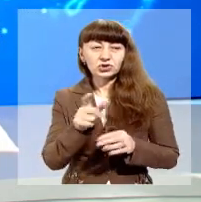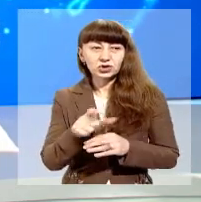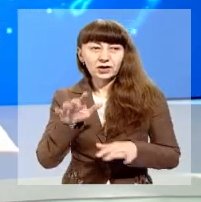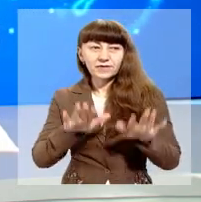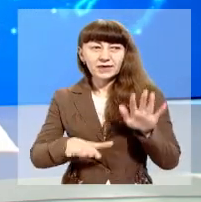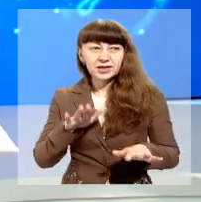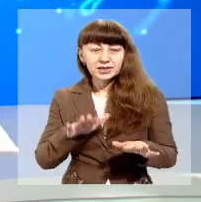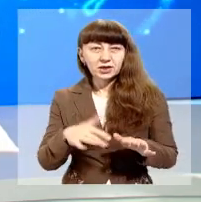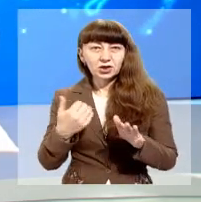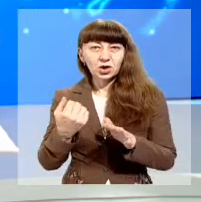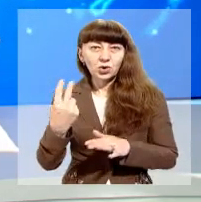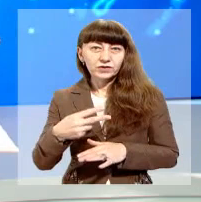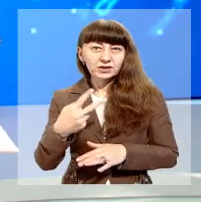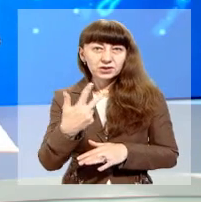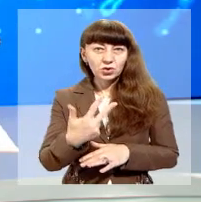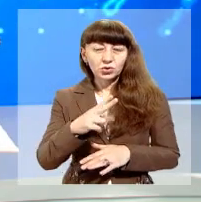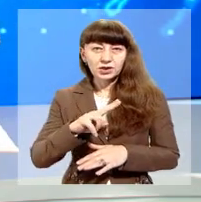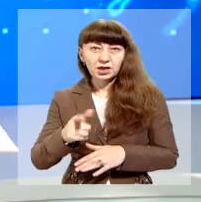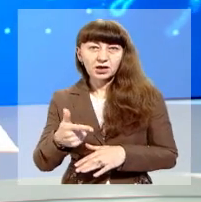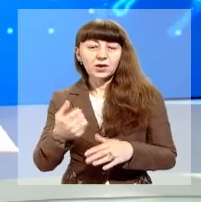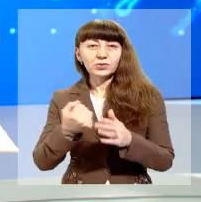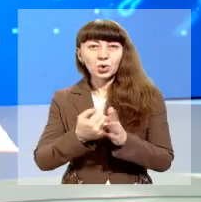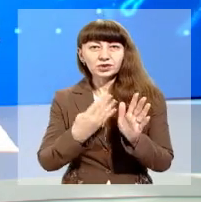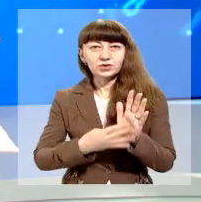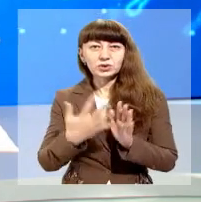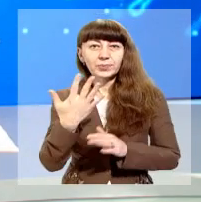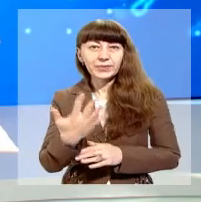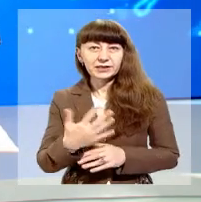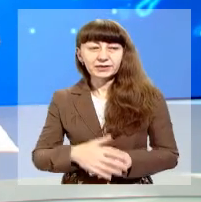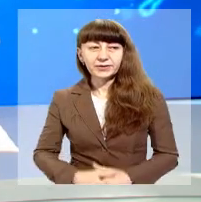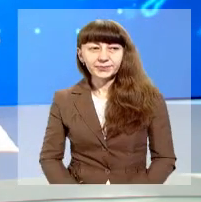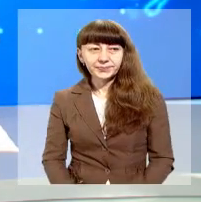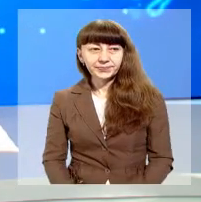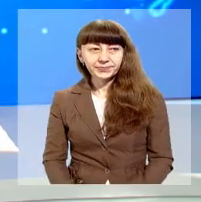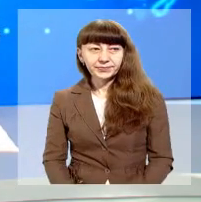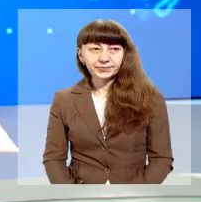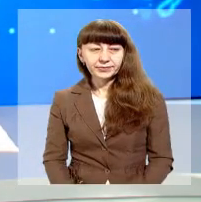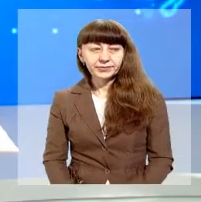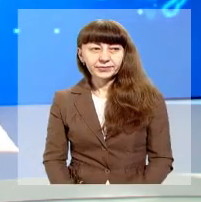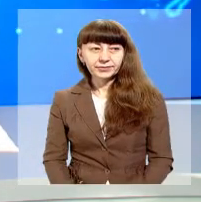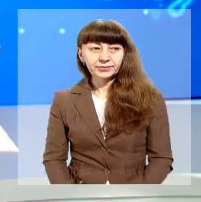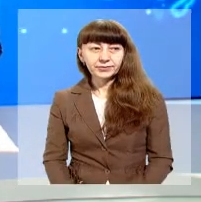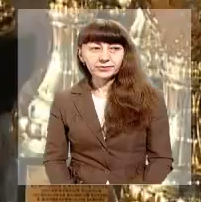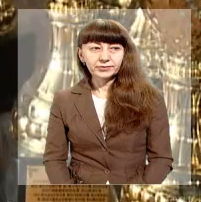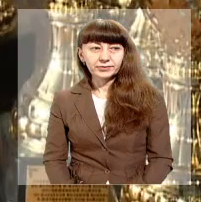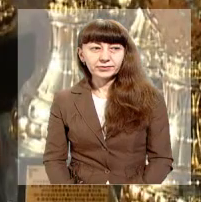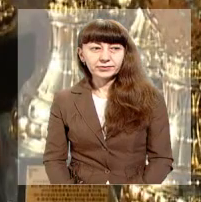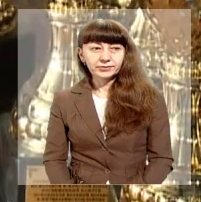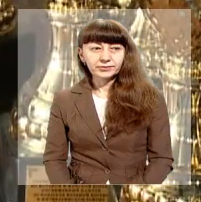весовой категории от 23 кг до 95. Маргарита Иванова расскажет подробнее.